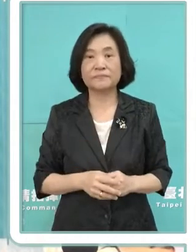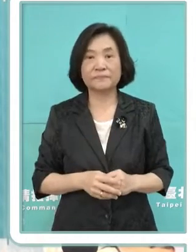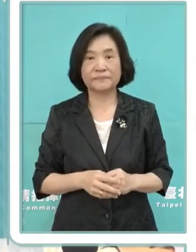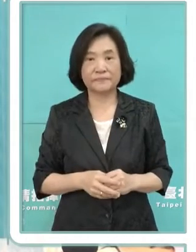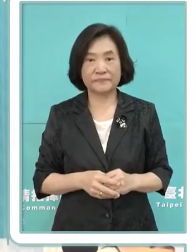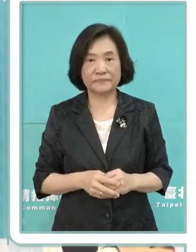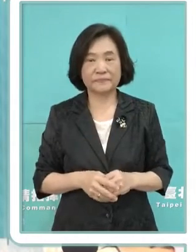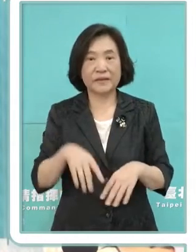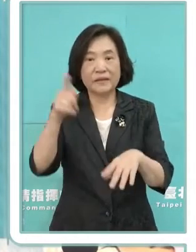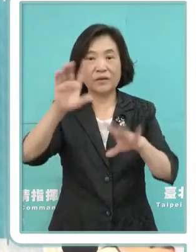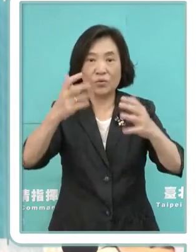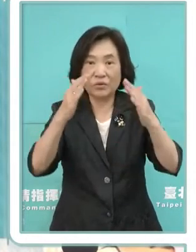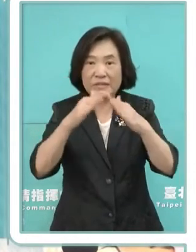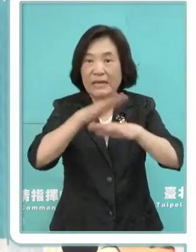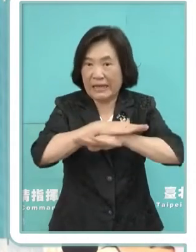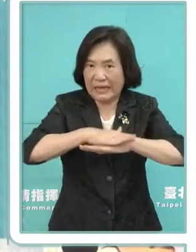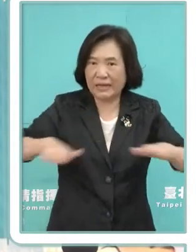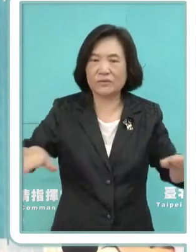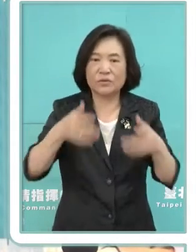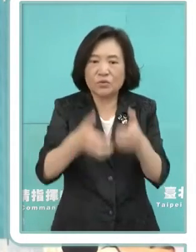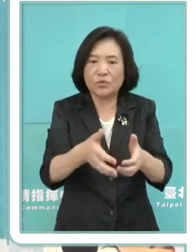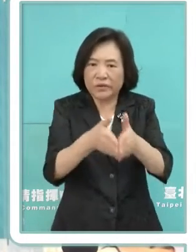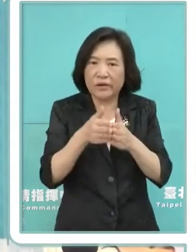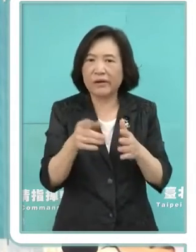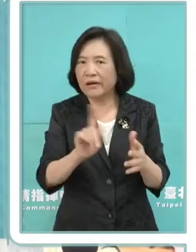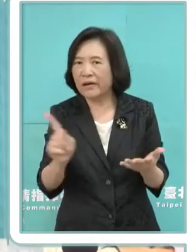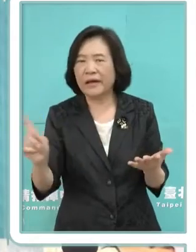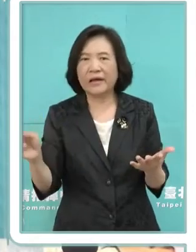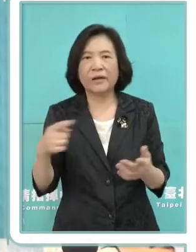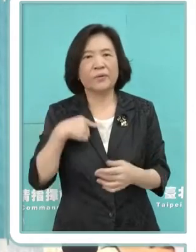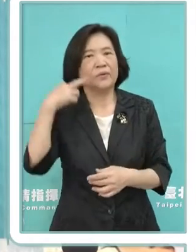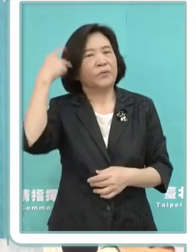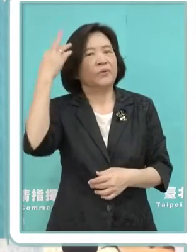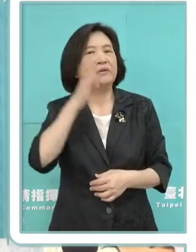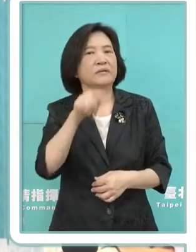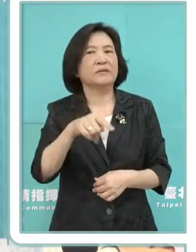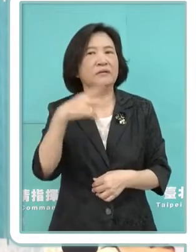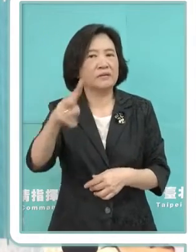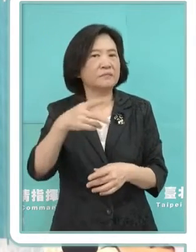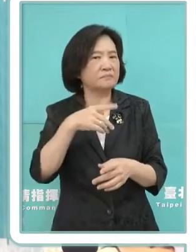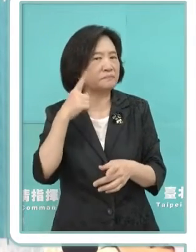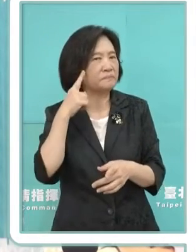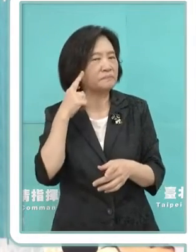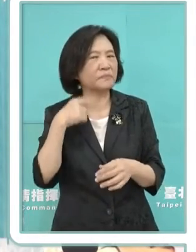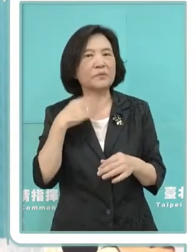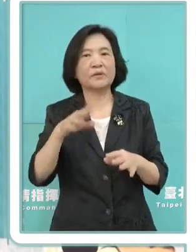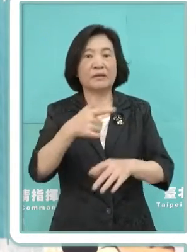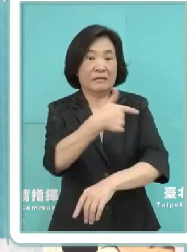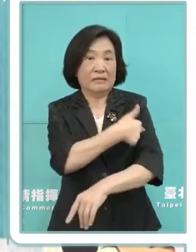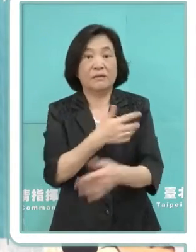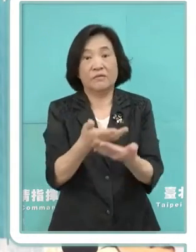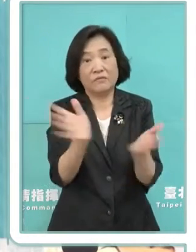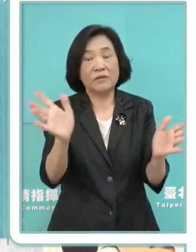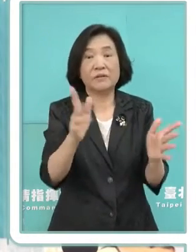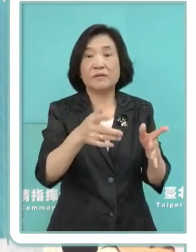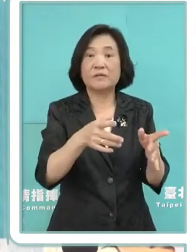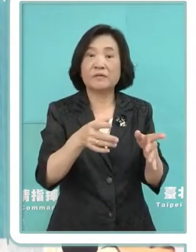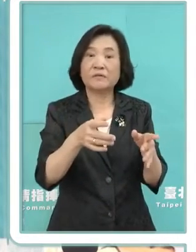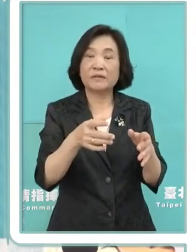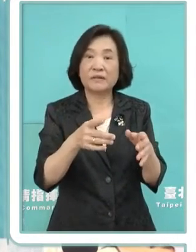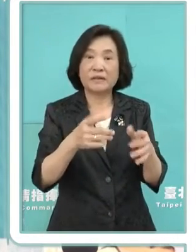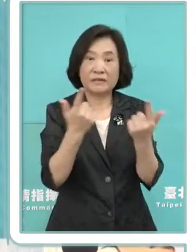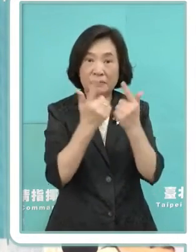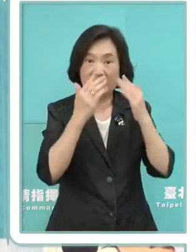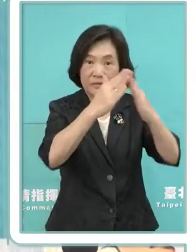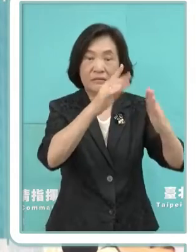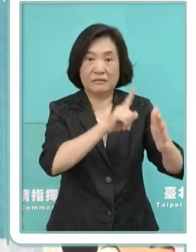这个什么国家安全哦重要的，你知道哦，所以再拨下去，所以目前这个疫苗的分配也不是